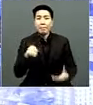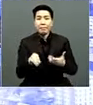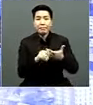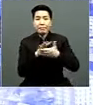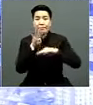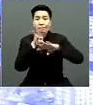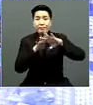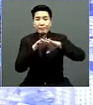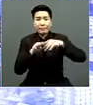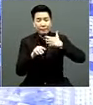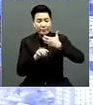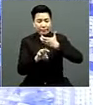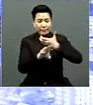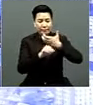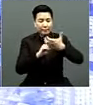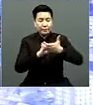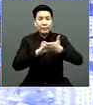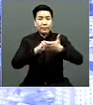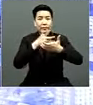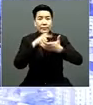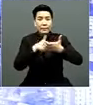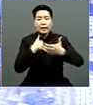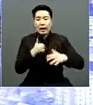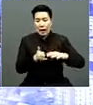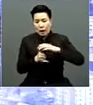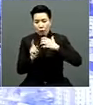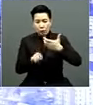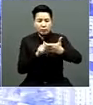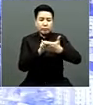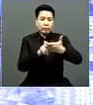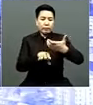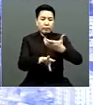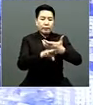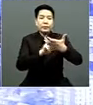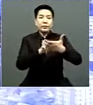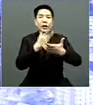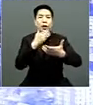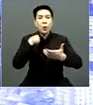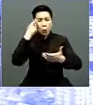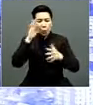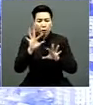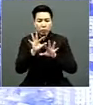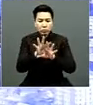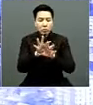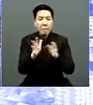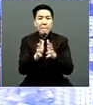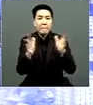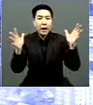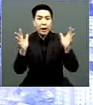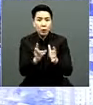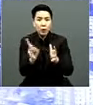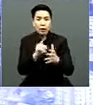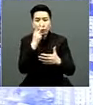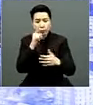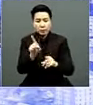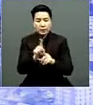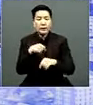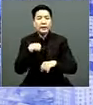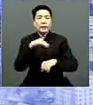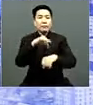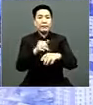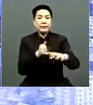ที่จะได้เช็คอินเช็คเอาท์เพื่อที่ทำให้เรารับทราบของปริมาณความหนาแน่นของบุคคนที่จะเข้า